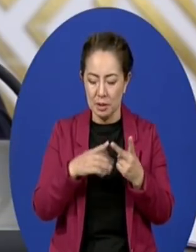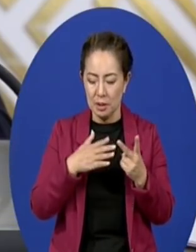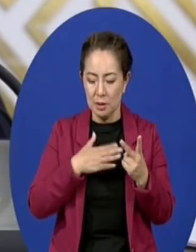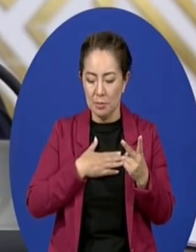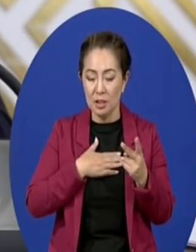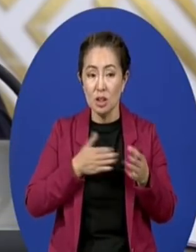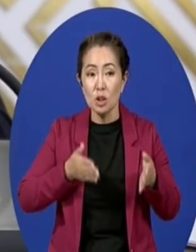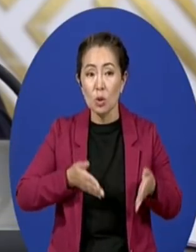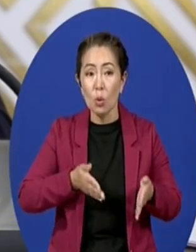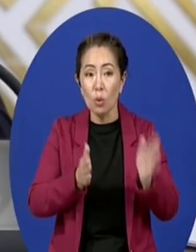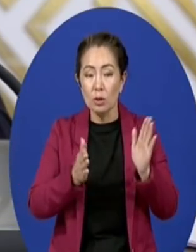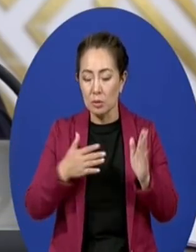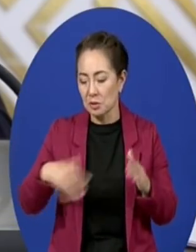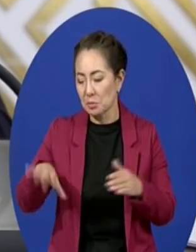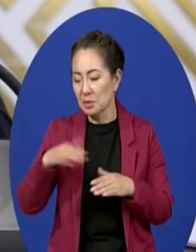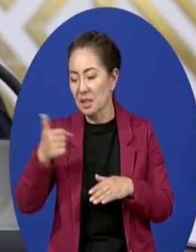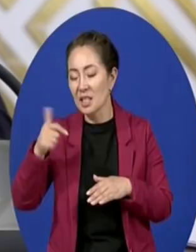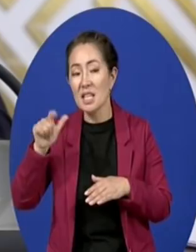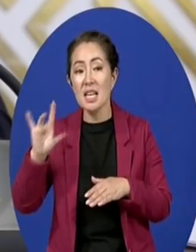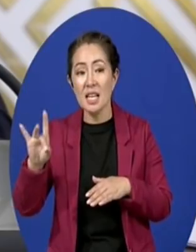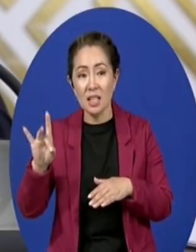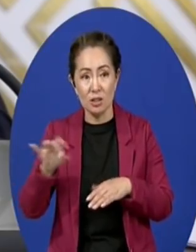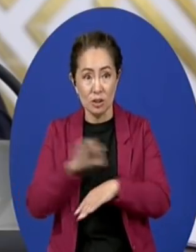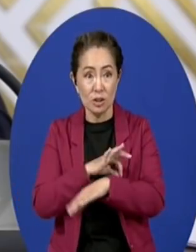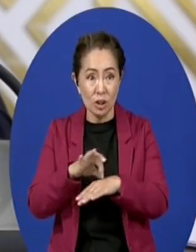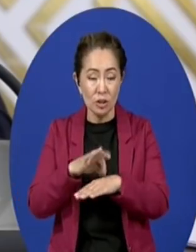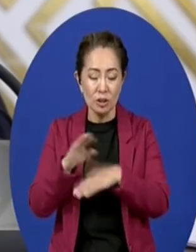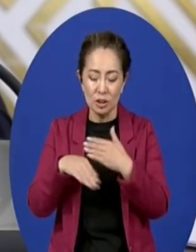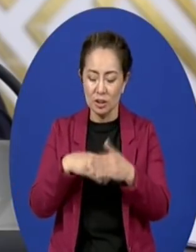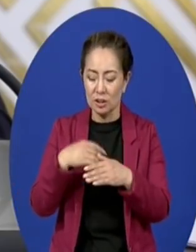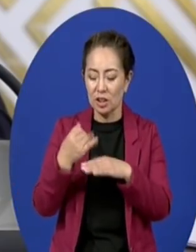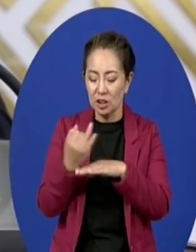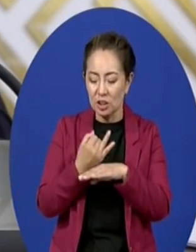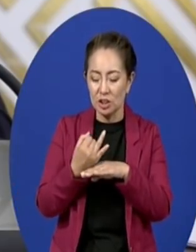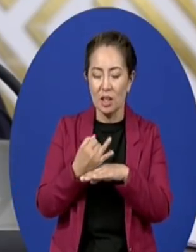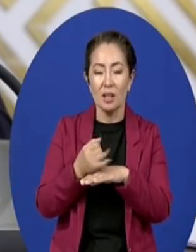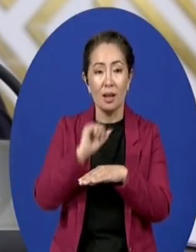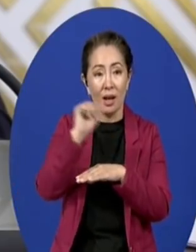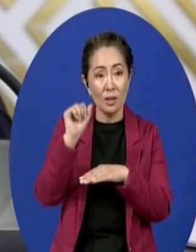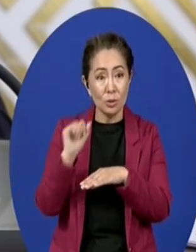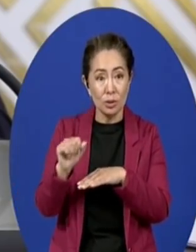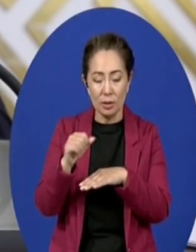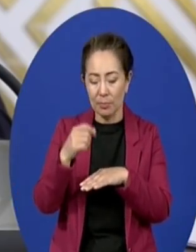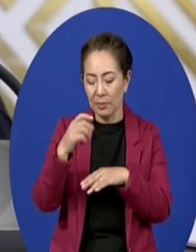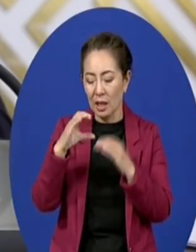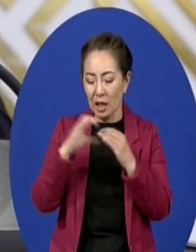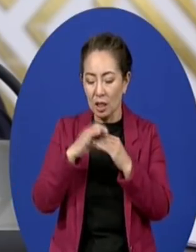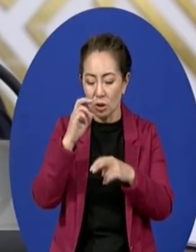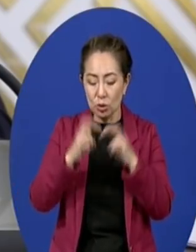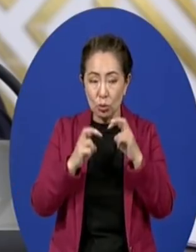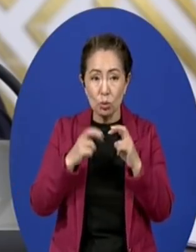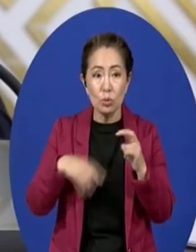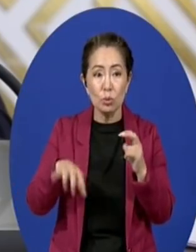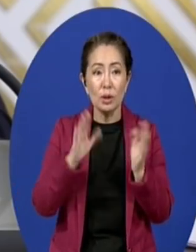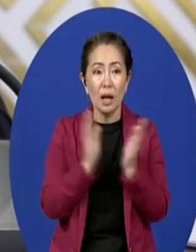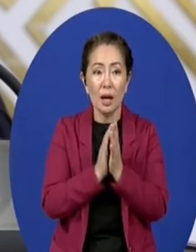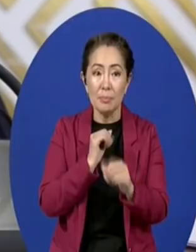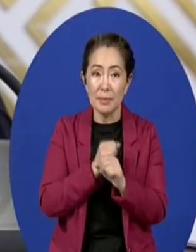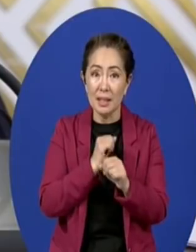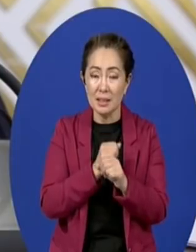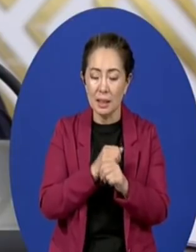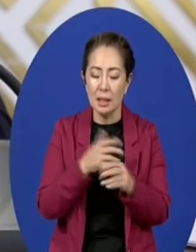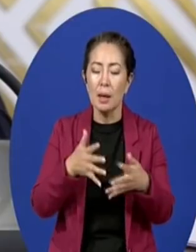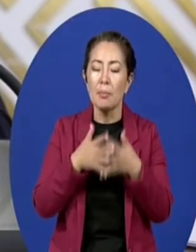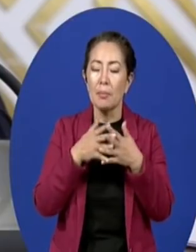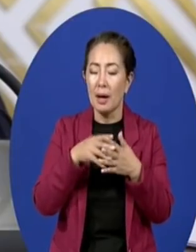гудамж бидний гэр одоо төслийн нөгөө инженерийн шахамжуулжааны асуудал, Эрдэнэ төвлөрийн хамтын ажиллагааны одоо нөгөө орон